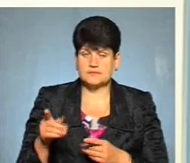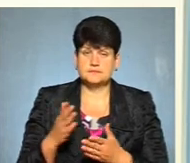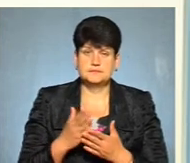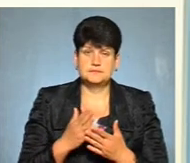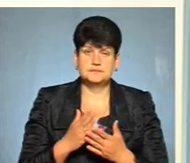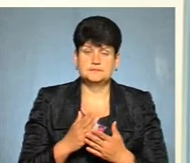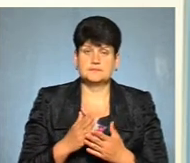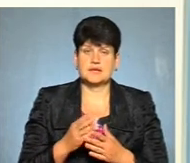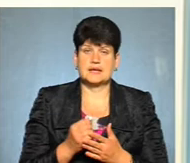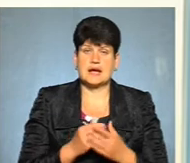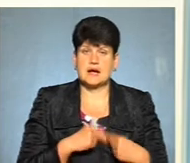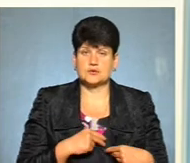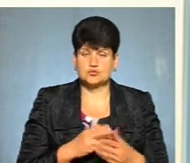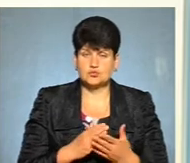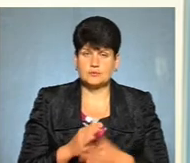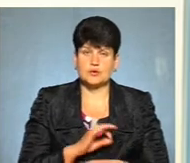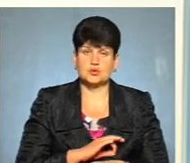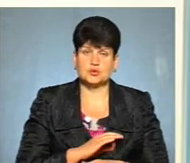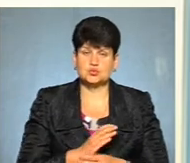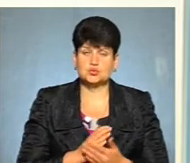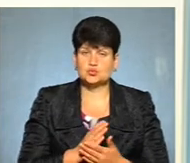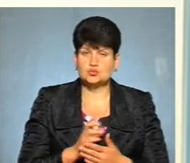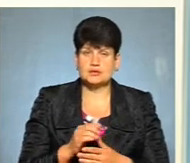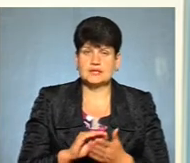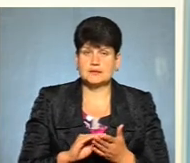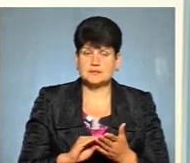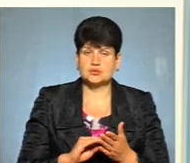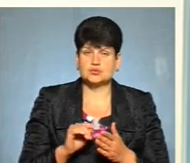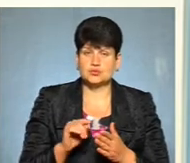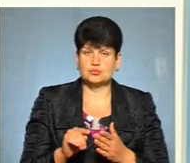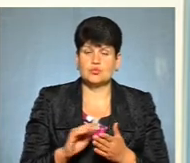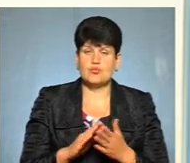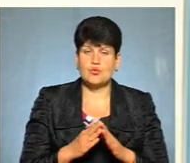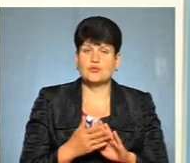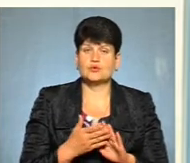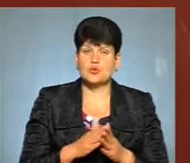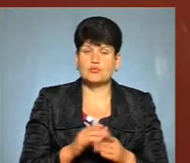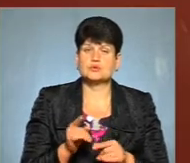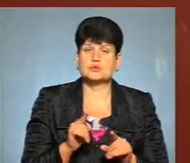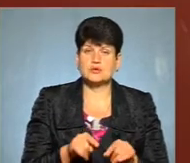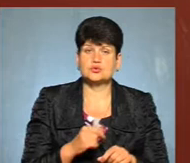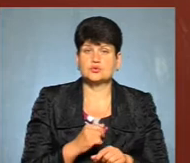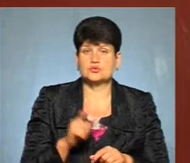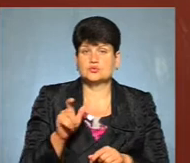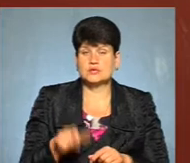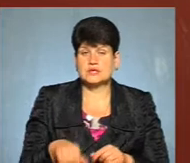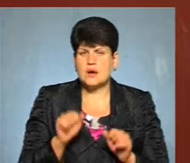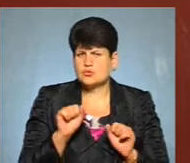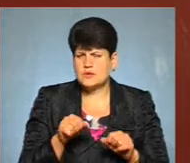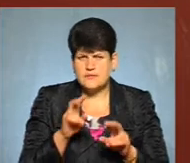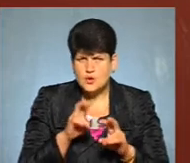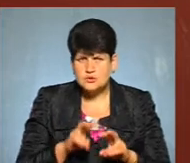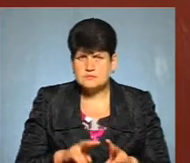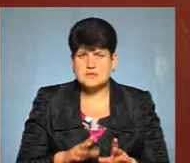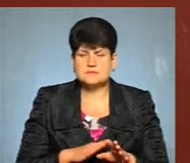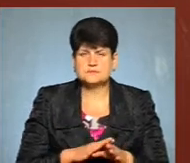він має кадрову службу, має юридичну службу, які випишуть умови договору таким чином, що робітник, можливо, і не розбереться